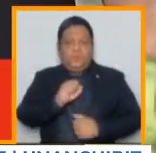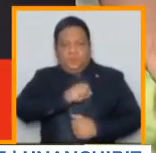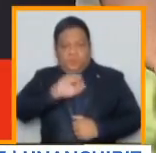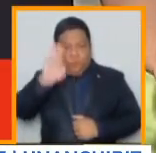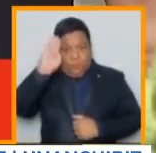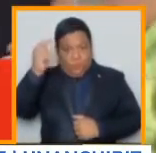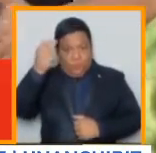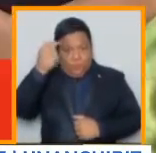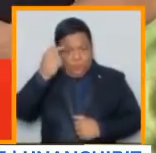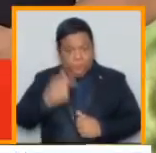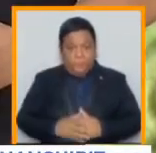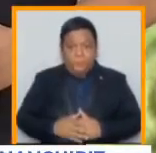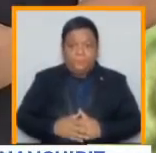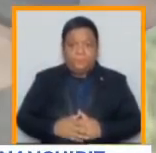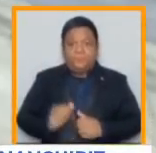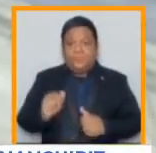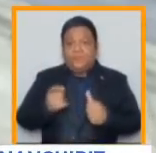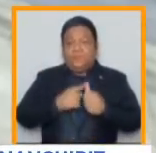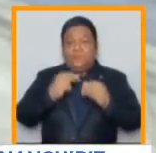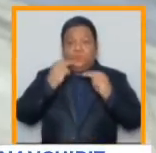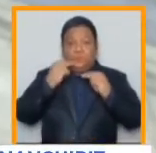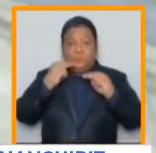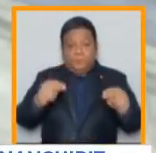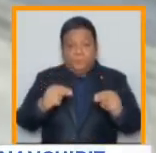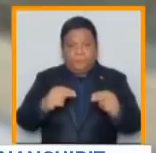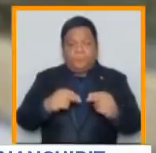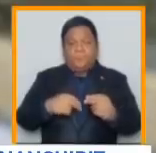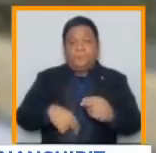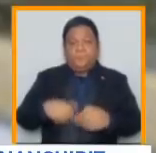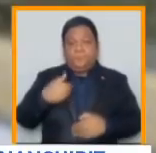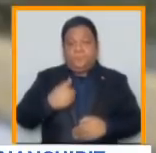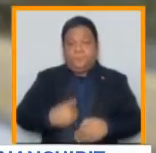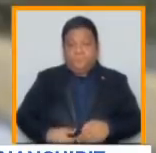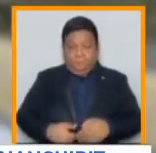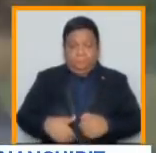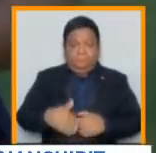ang unang balita. Ian Cruz, JP Soriano,